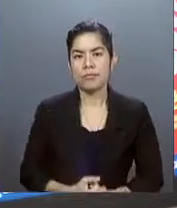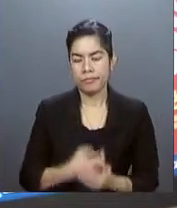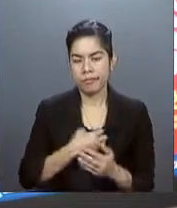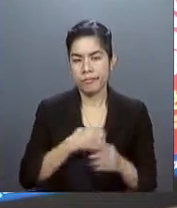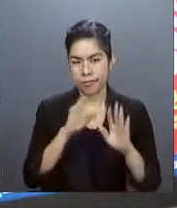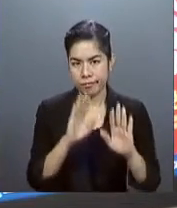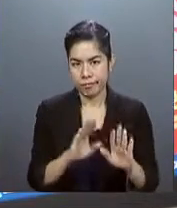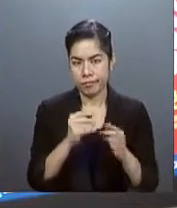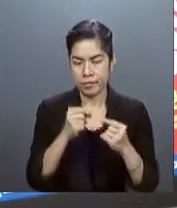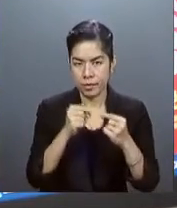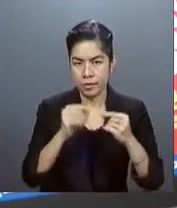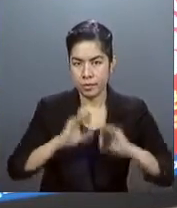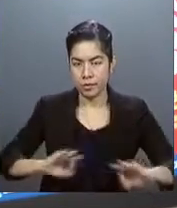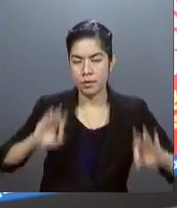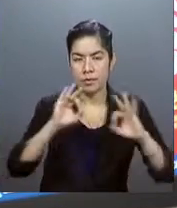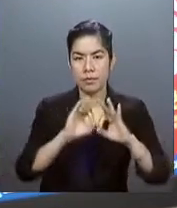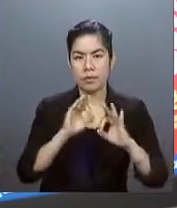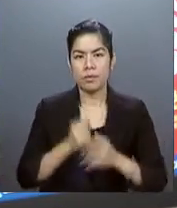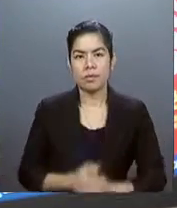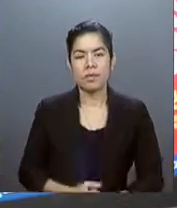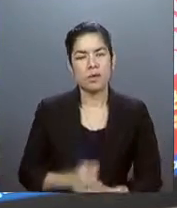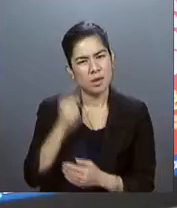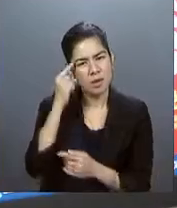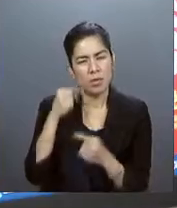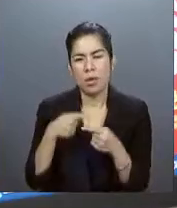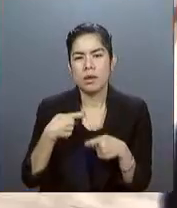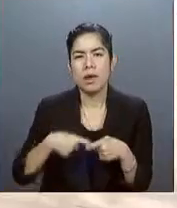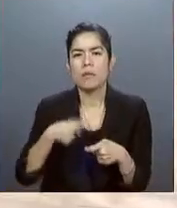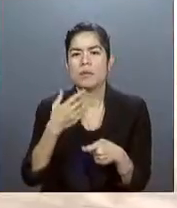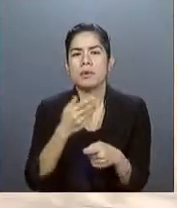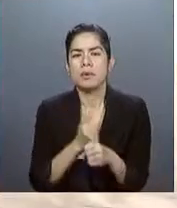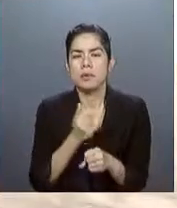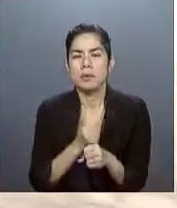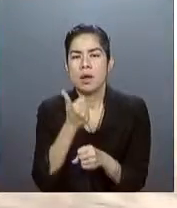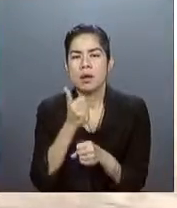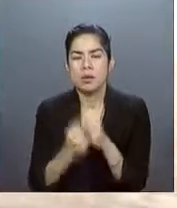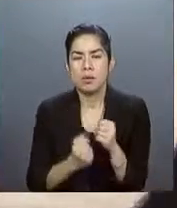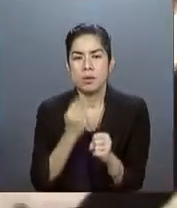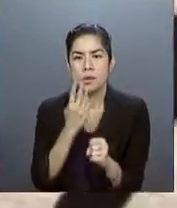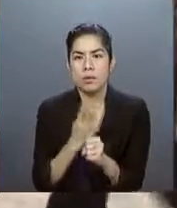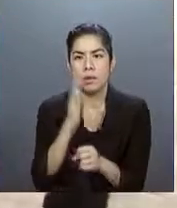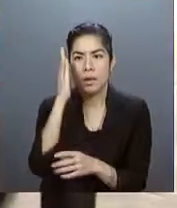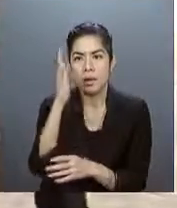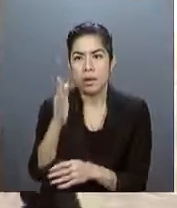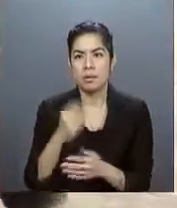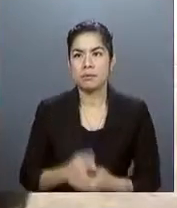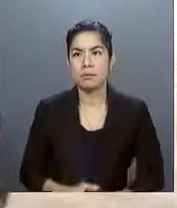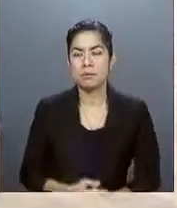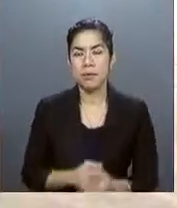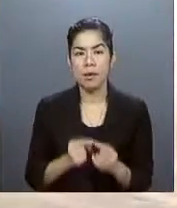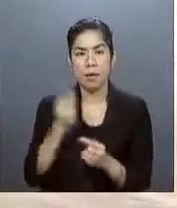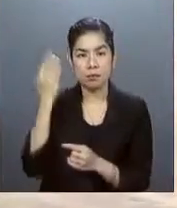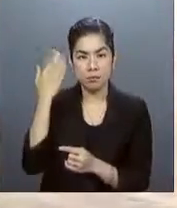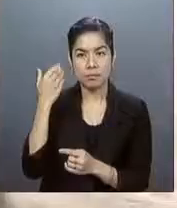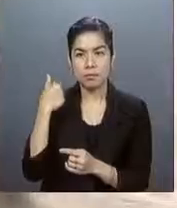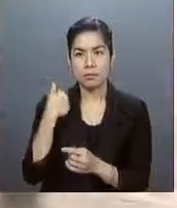ลักซึ่งก็ไม่น่าจะใช่เป็นเรื่องยากสำหรับอีก4ปีข้างหน้าครับ ชักเกอร์เคยบรรจุในโอลิมปิกเกมส์ระหว่